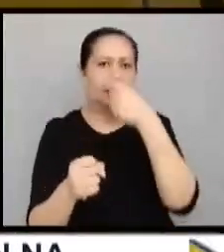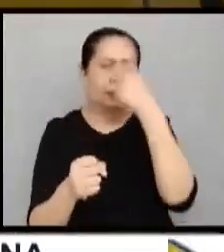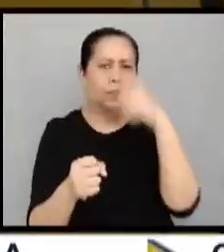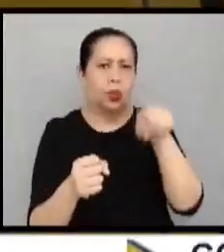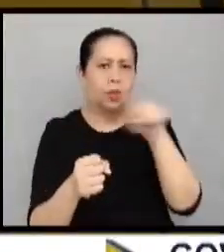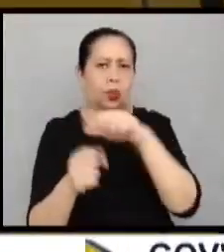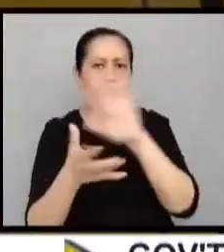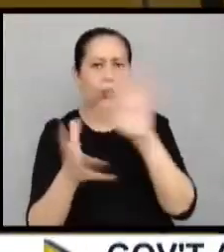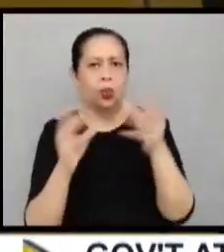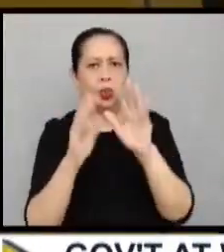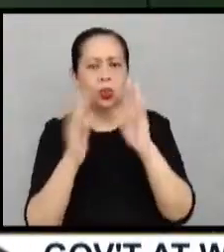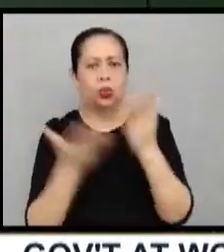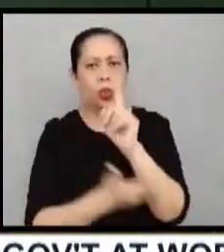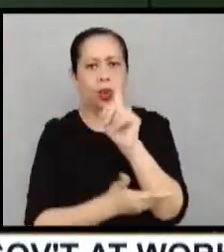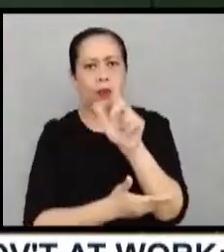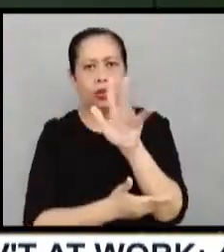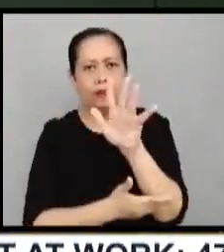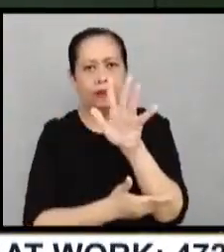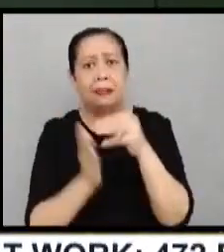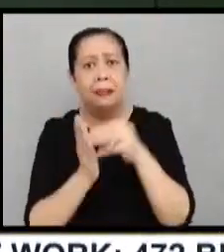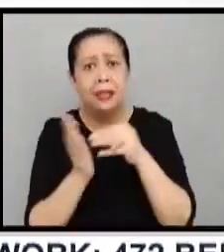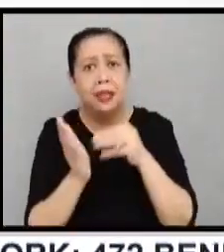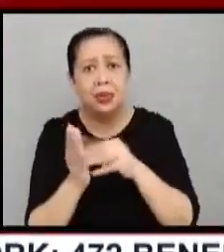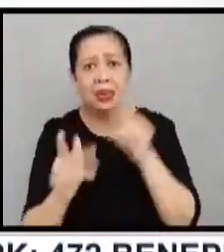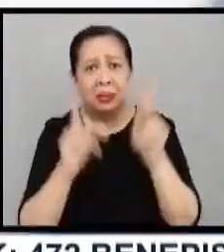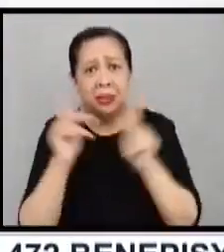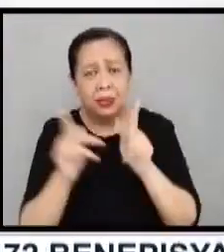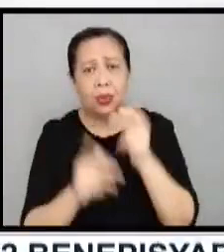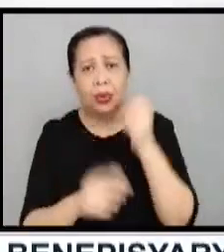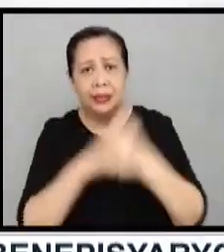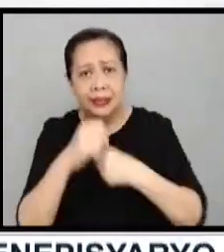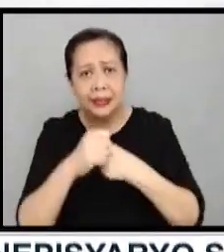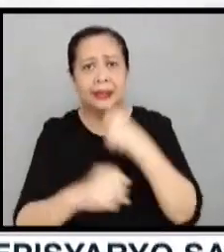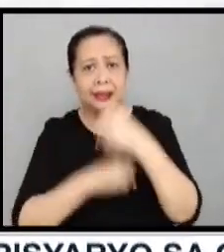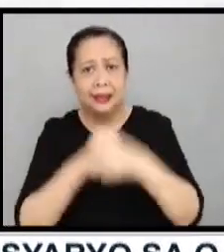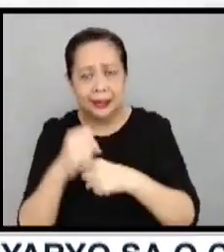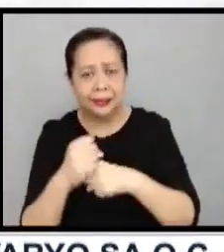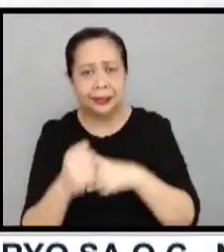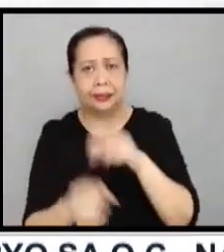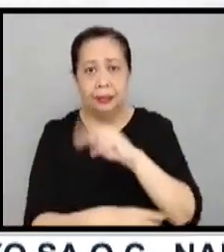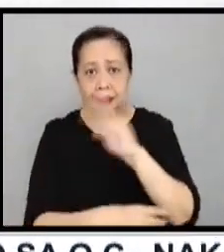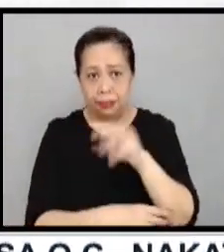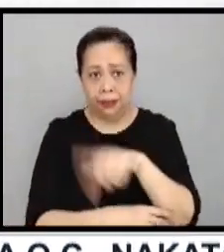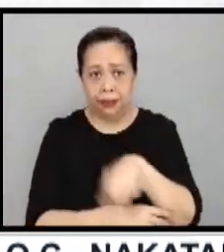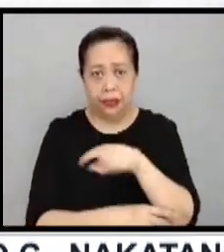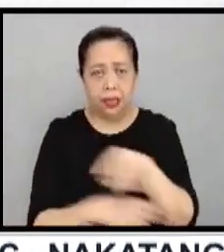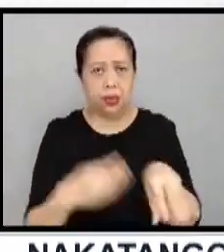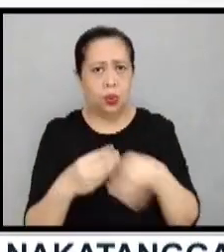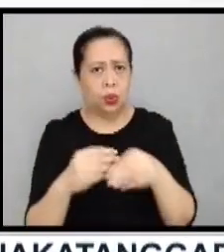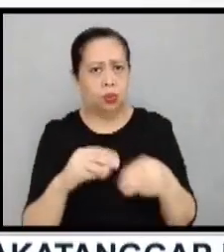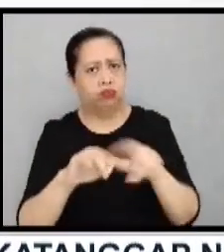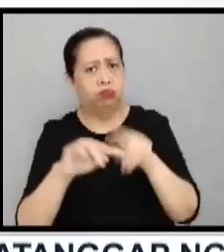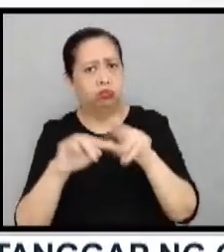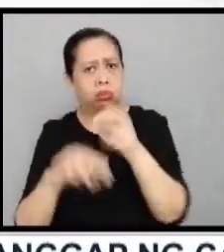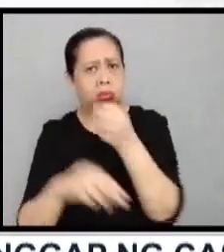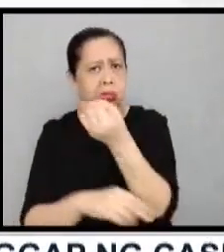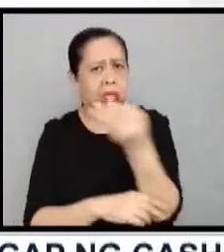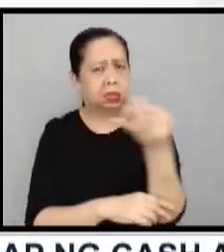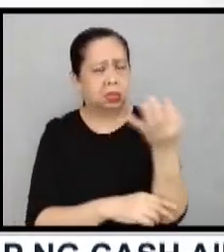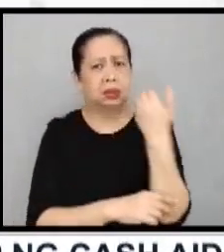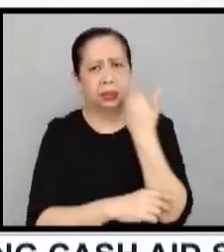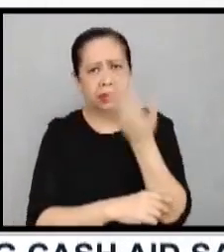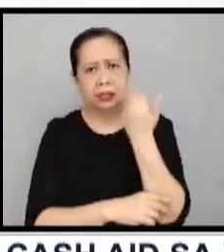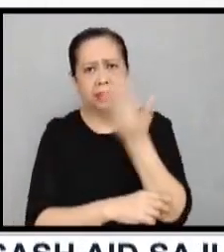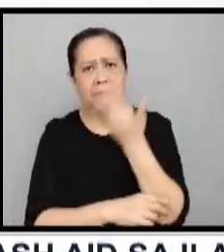ng 1.35 milyon katao sa kada taon. Sa Metro Manila pa lang, dumarami na rin ang bilang ng mga namamatay dahil sa